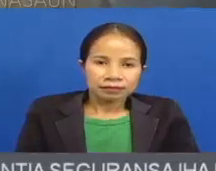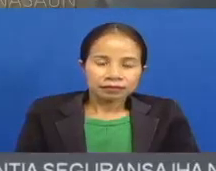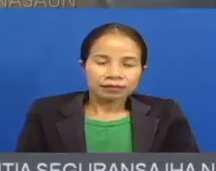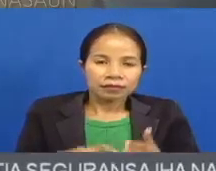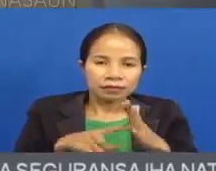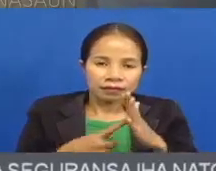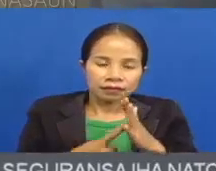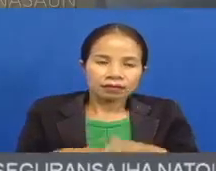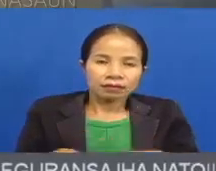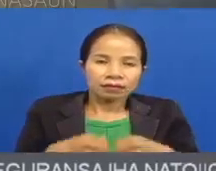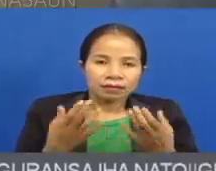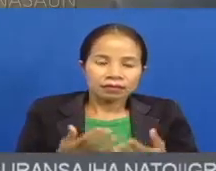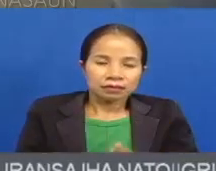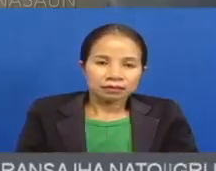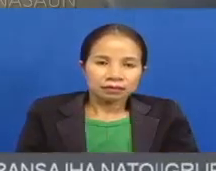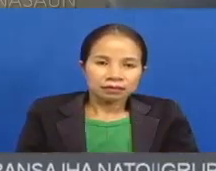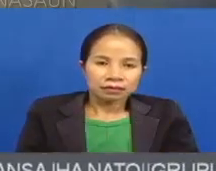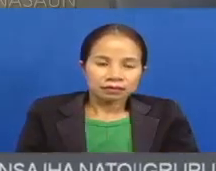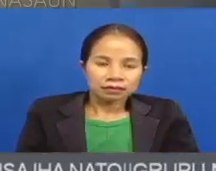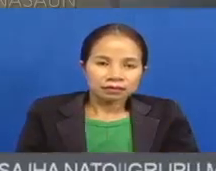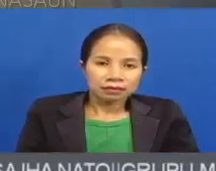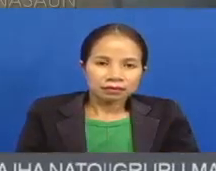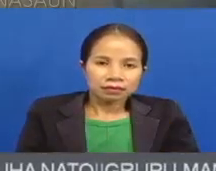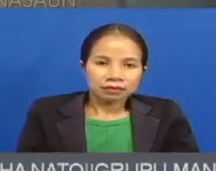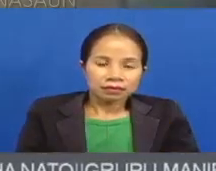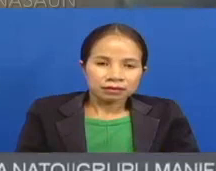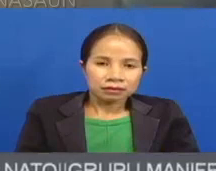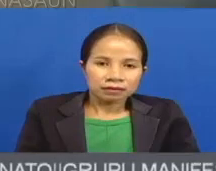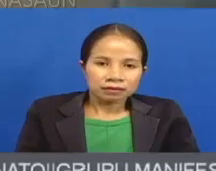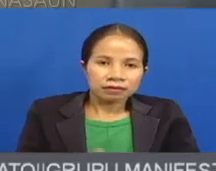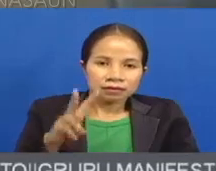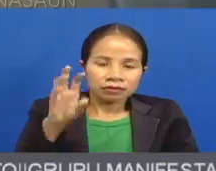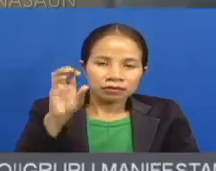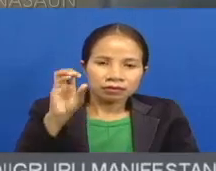rua começa a começar o si